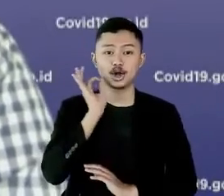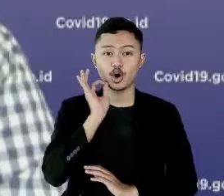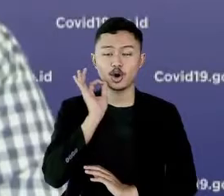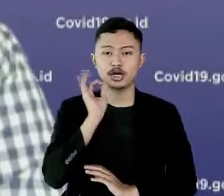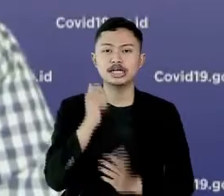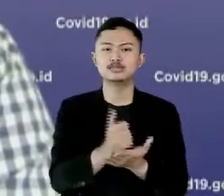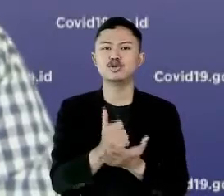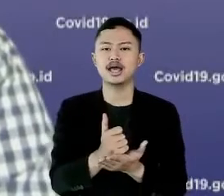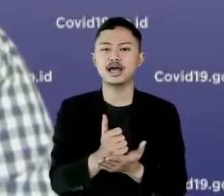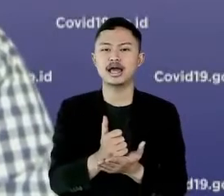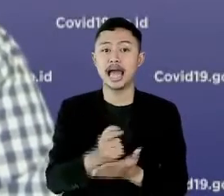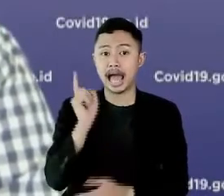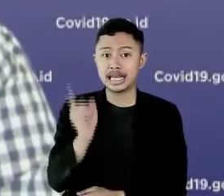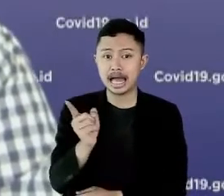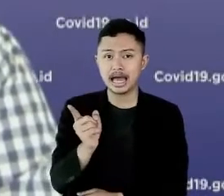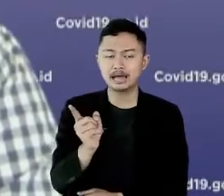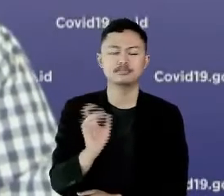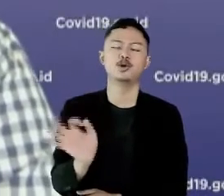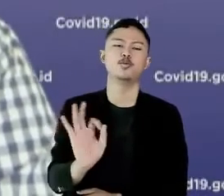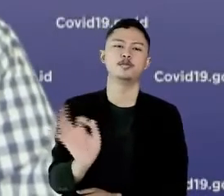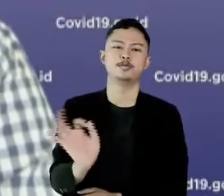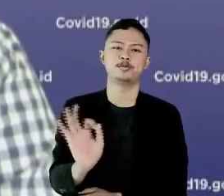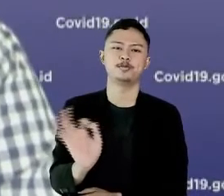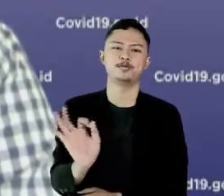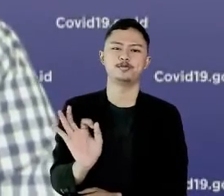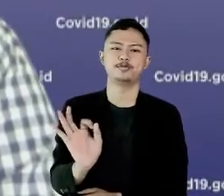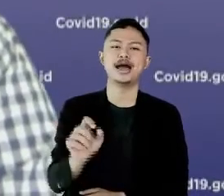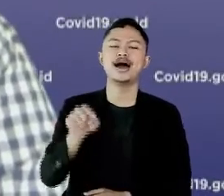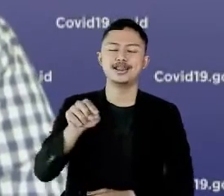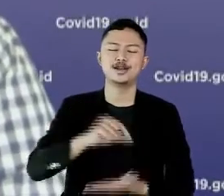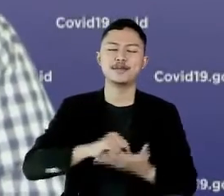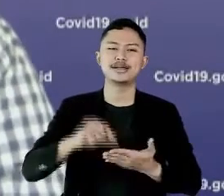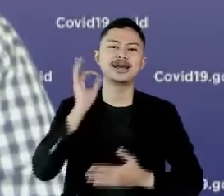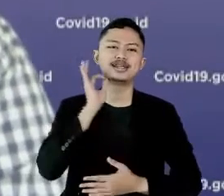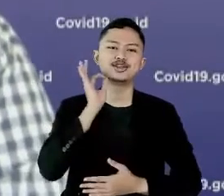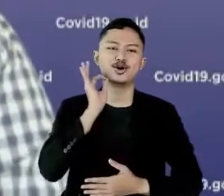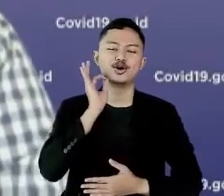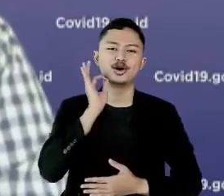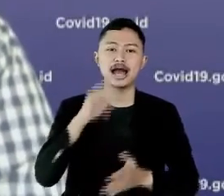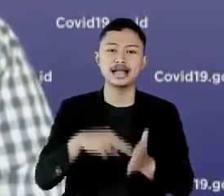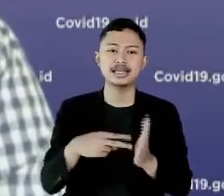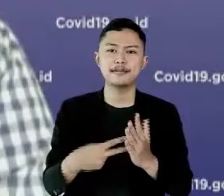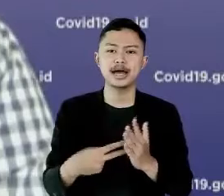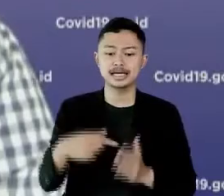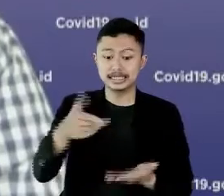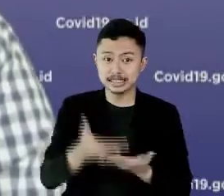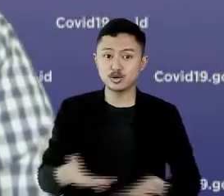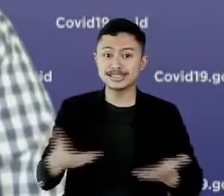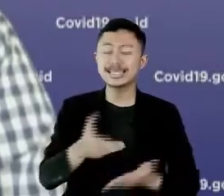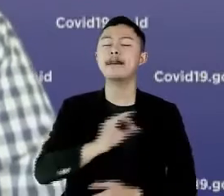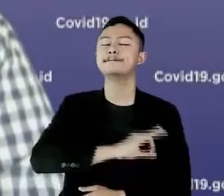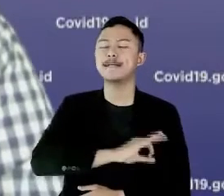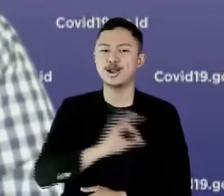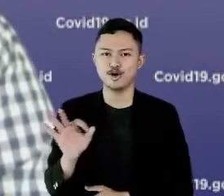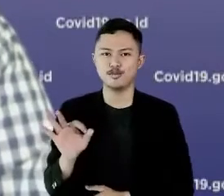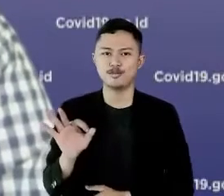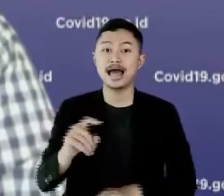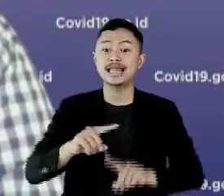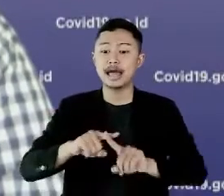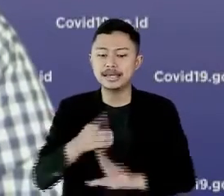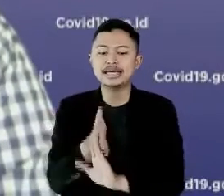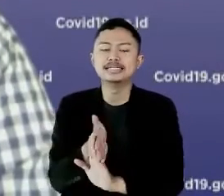resiko. Maka kita sebut resiko. Nah, jadi sebetulnya prinsipnya adalah kita mengurangi resiko. Ya, jadi dalam